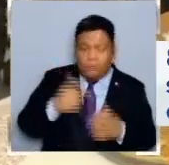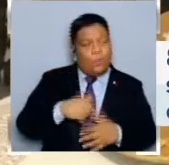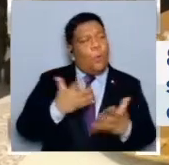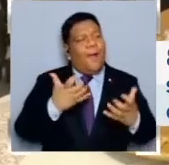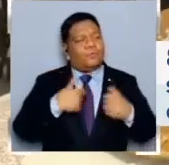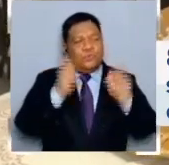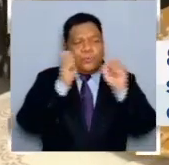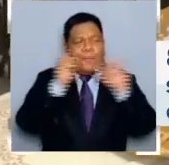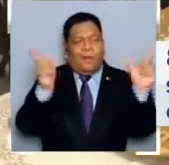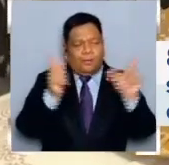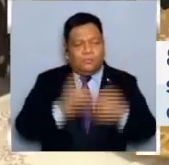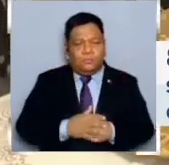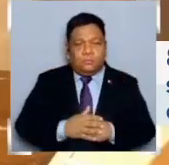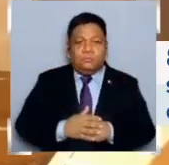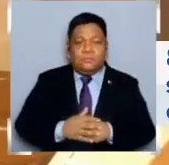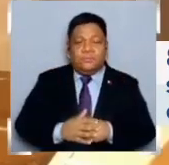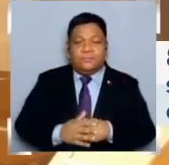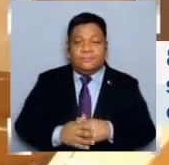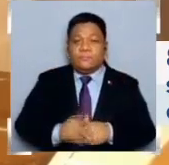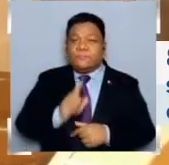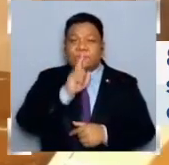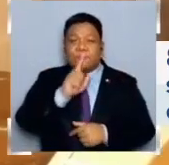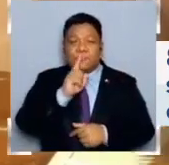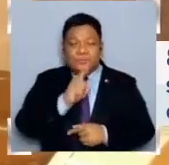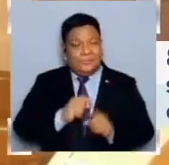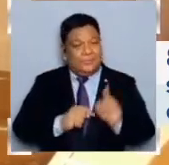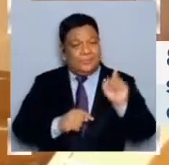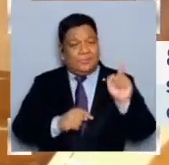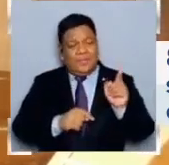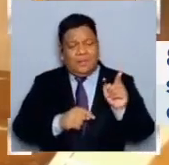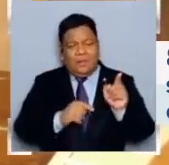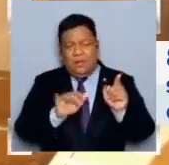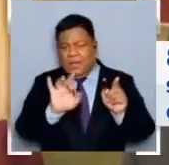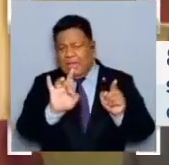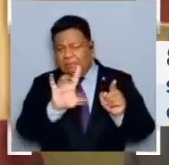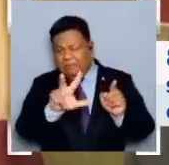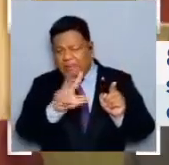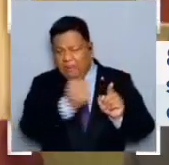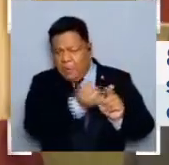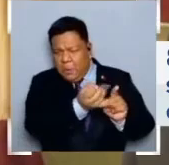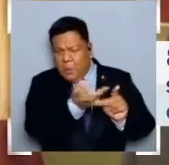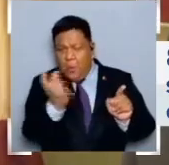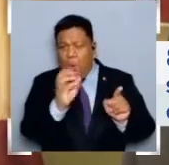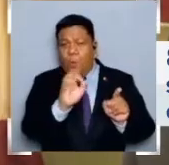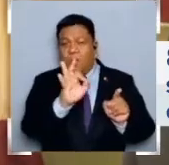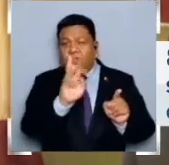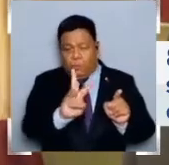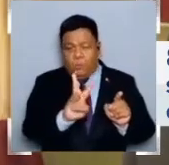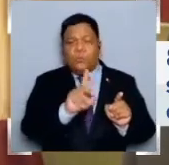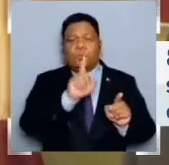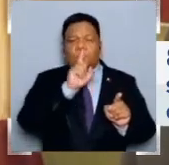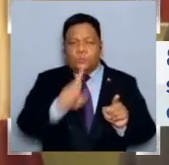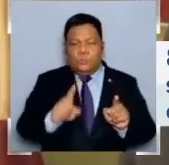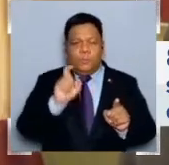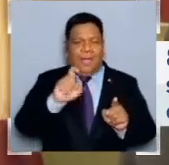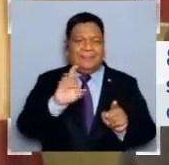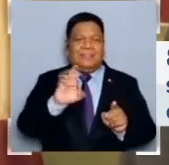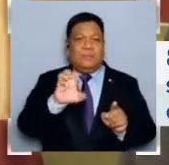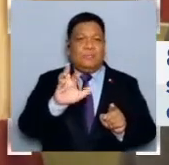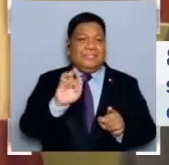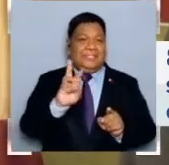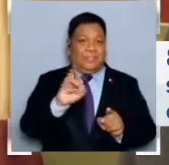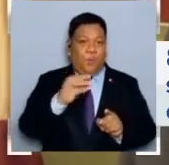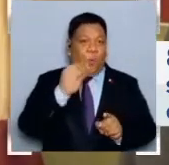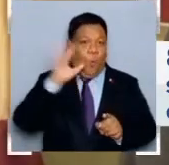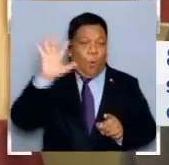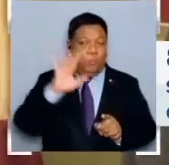dapat nakauwi ang 83 OFW na ito. At sa Cebu sana sila sasalubungin ang kanilang pamilya. Pero naunahan